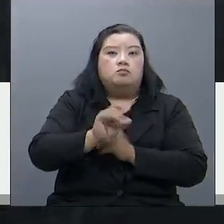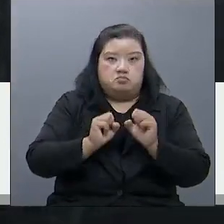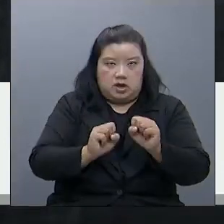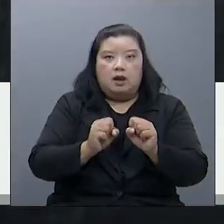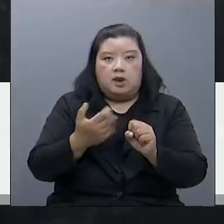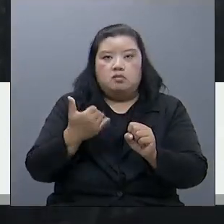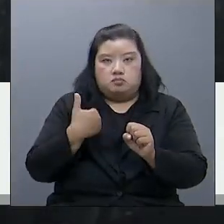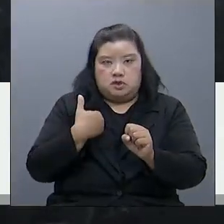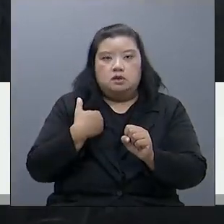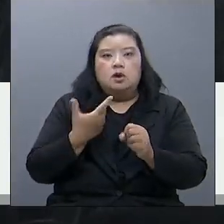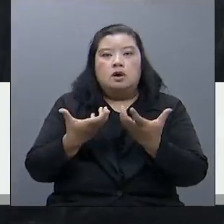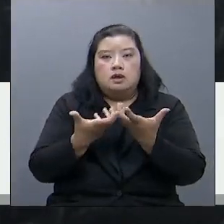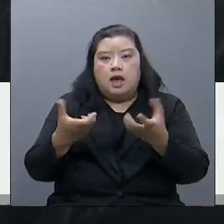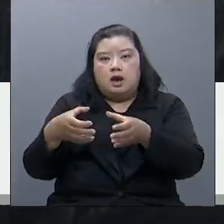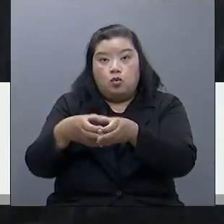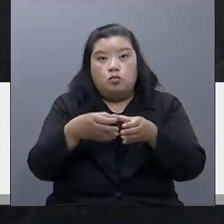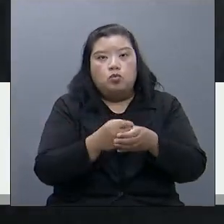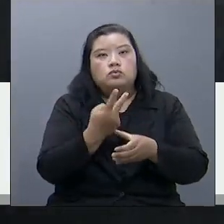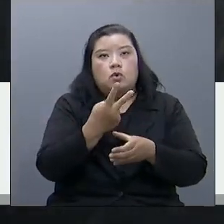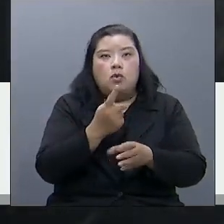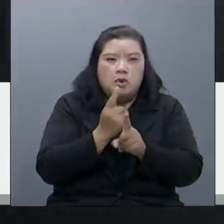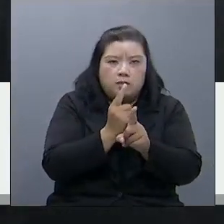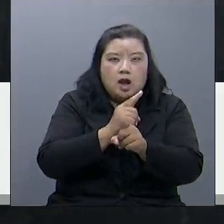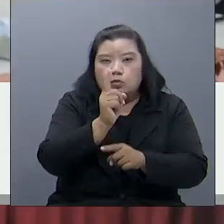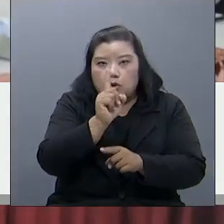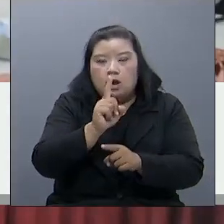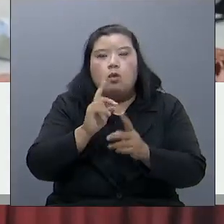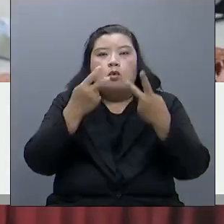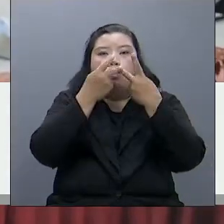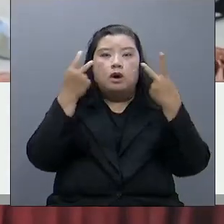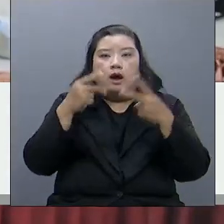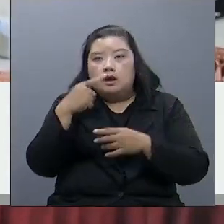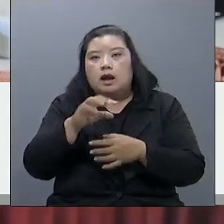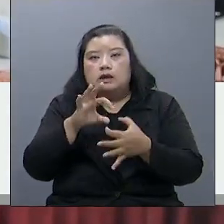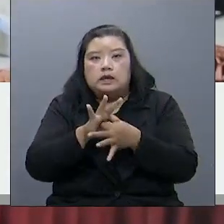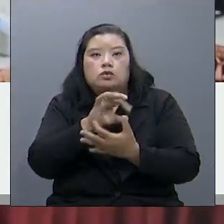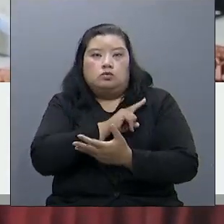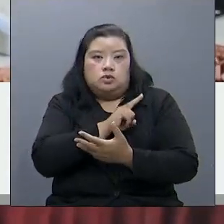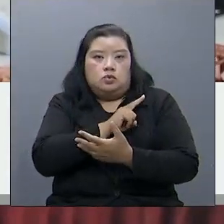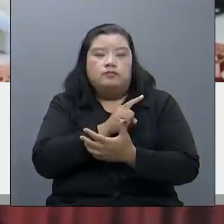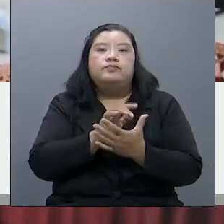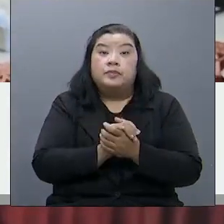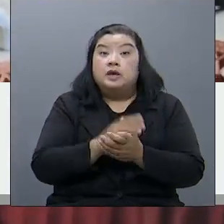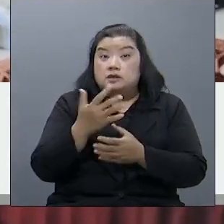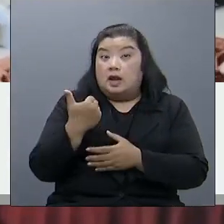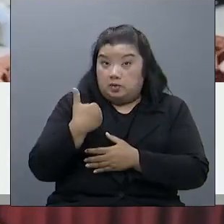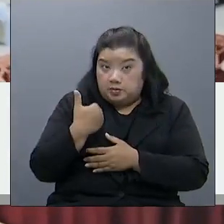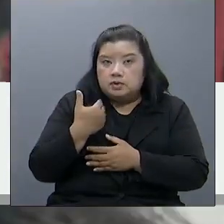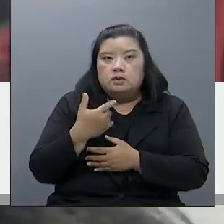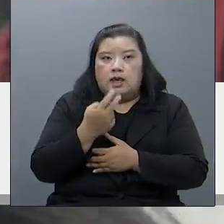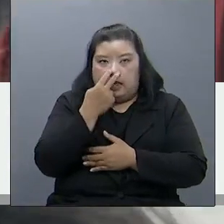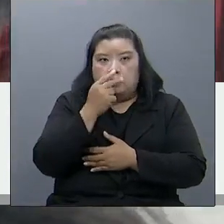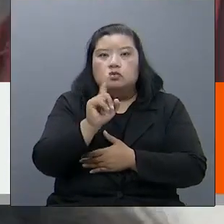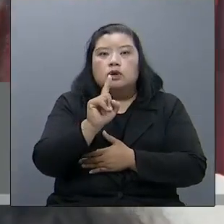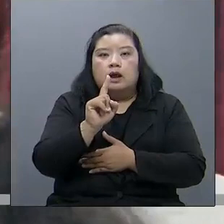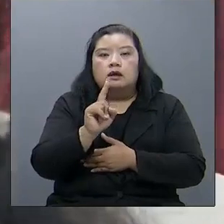ทำงานช่วยกัน 2ชุดเพื่อเร่งติดตามสืบสวนความเคลื่อนไหวของผู้หลบหนีและคนที่เกี่ยวข้องเบื้องต้นพบพื้นที่ที่นายชวลิตเคลื่อนไหวแล้วก็คือ